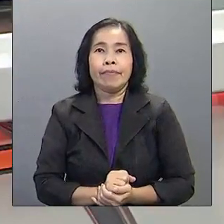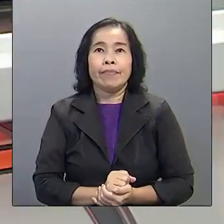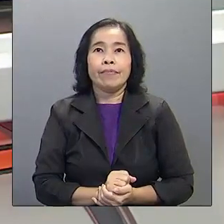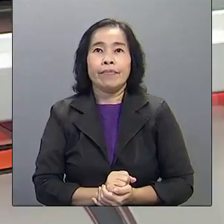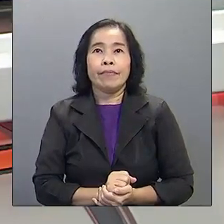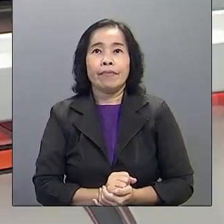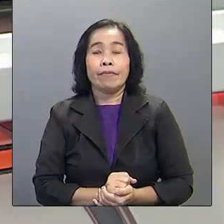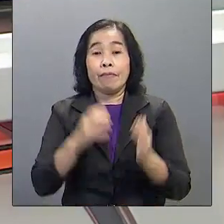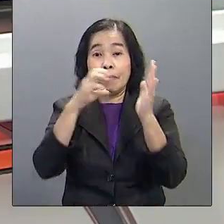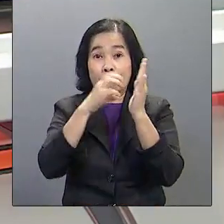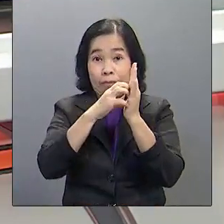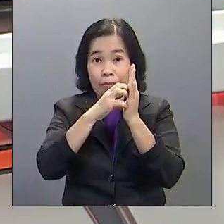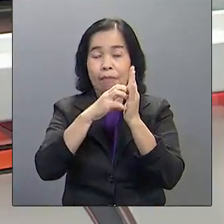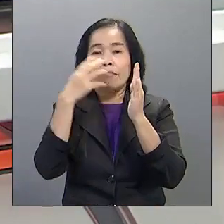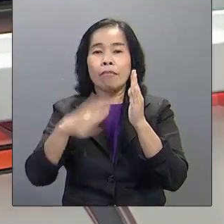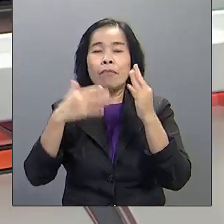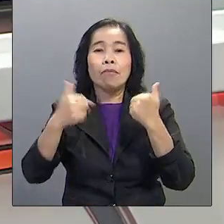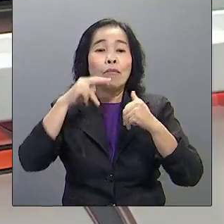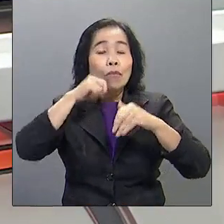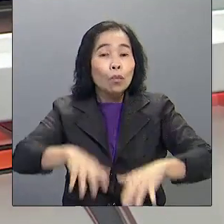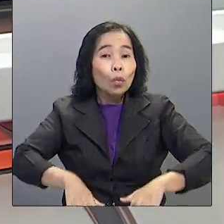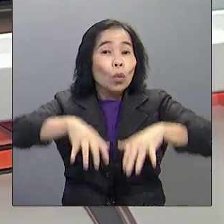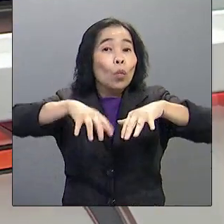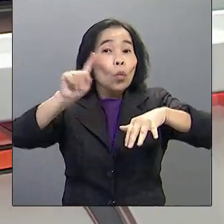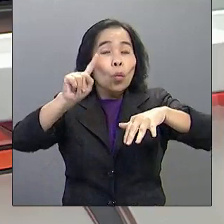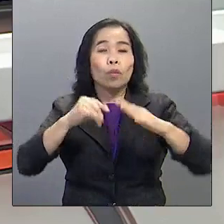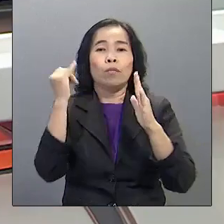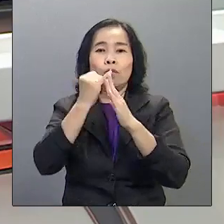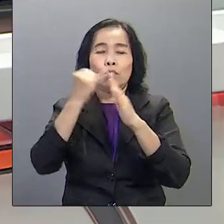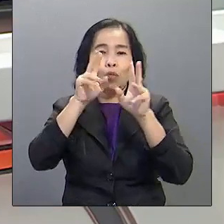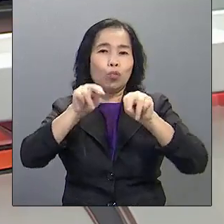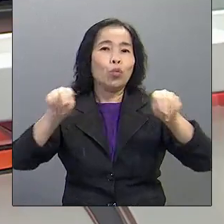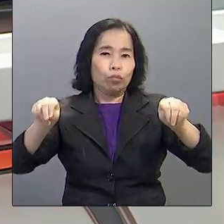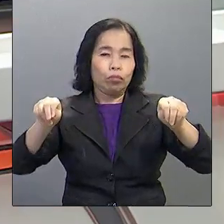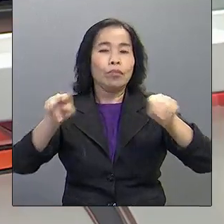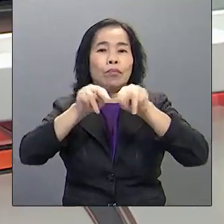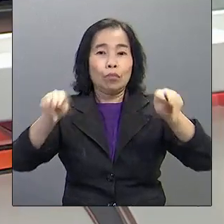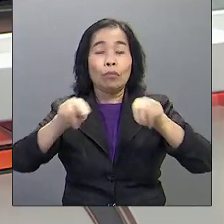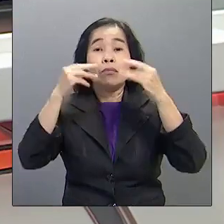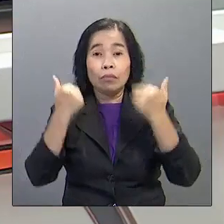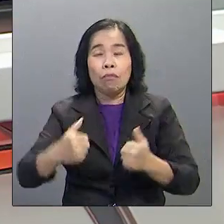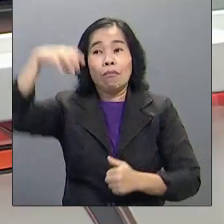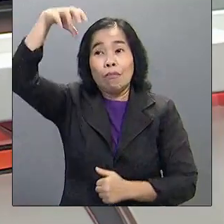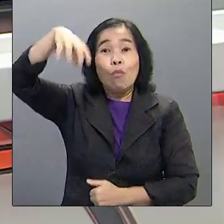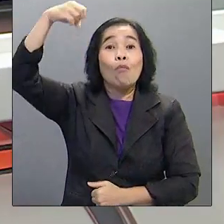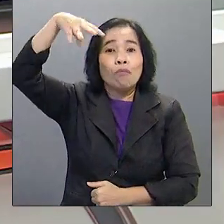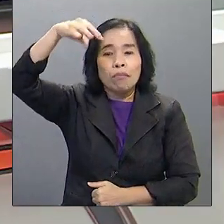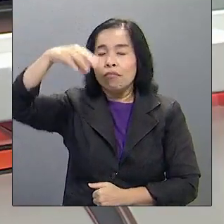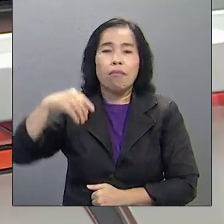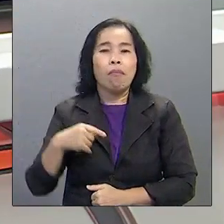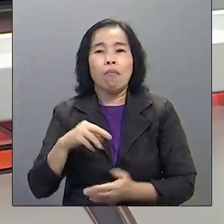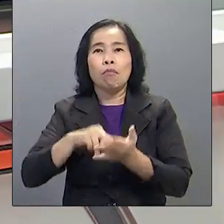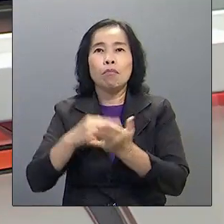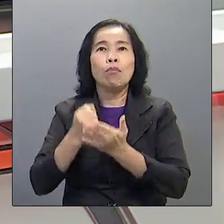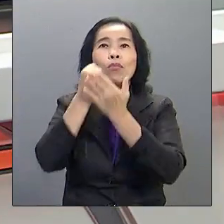ดูในพื้นที่ภาคกลางกันต่อนะคะระดับน้ำที่ท่วมสูงในพื้นที่จังหวัดนนทบุรีทำให้เจ้าหน้าที่การไฟฟ้าต้องเข้าไปช่วยยกมิเตอร์ให้กับ